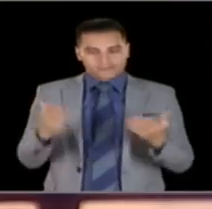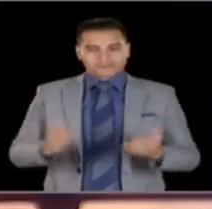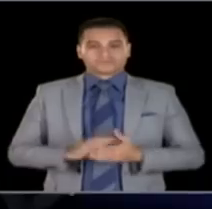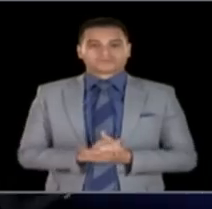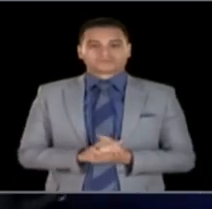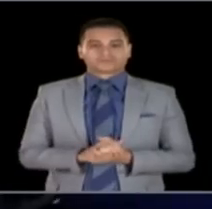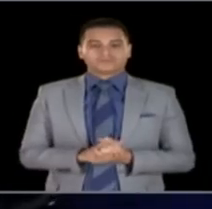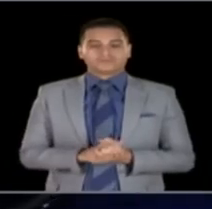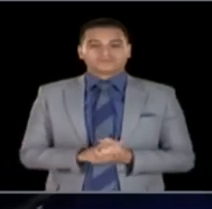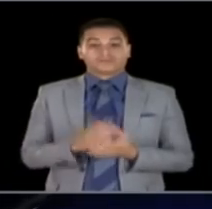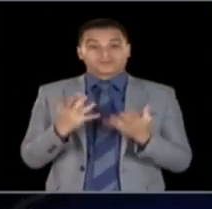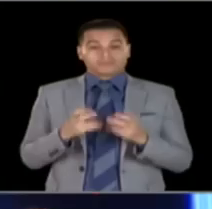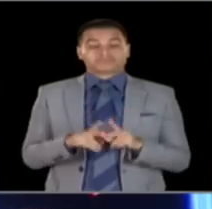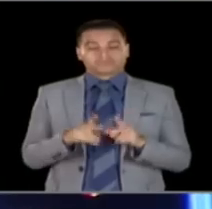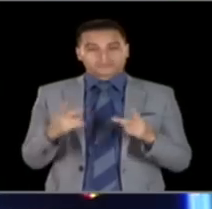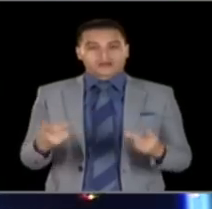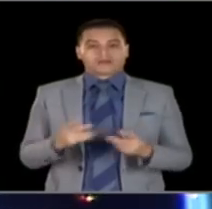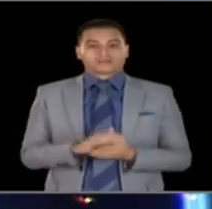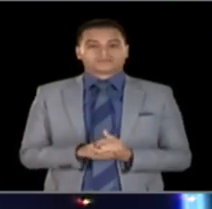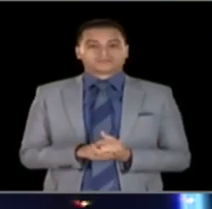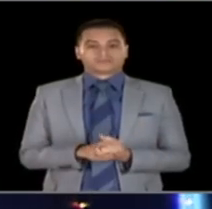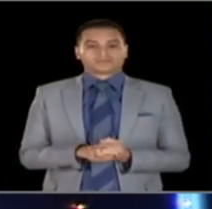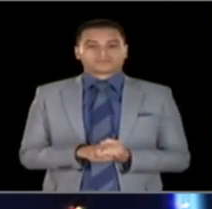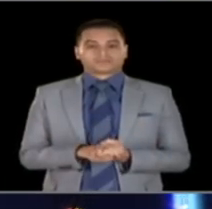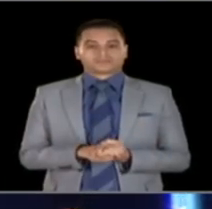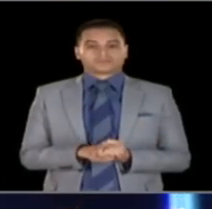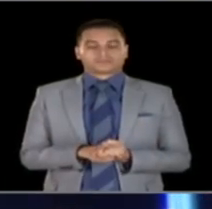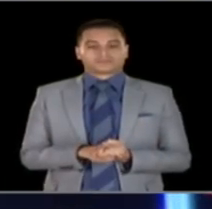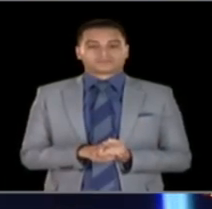وأمير. النتيجة اتغيرت.